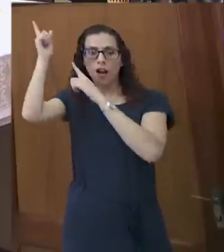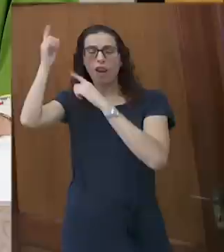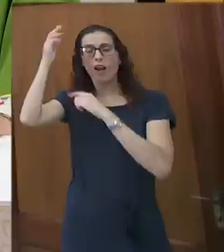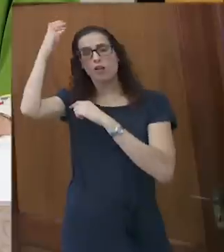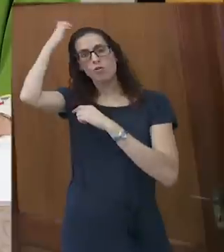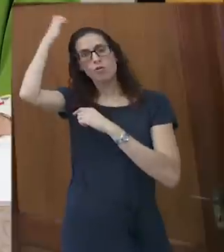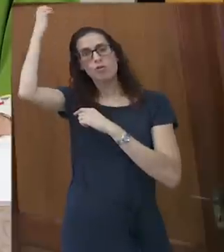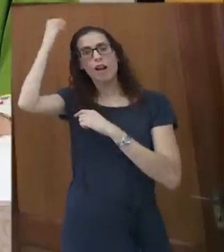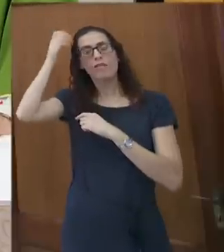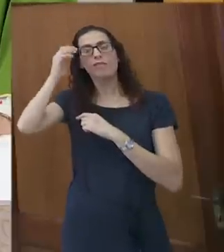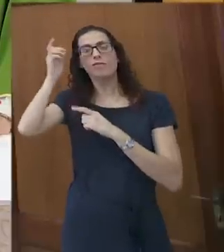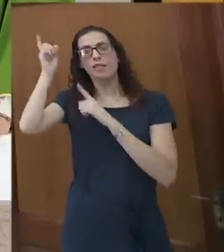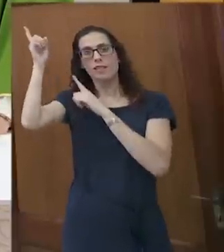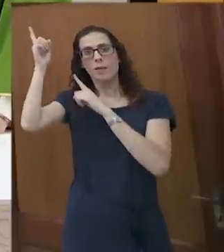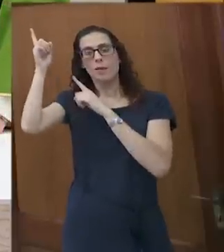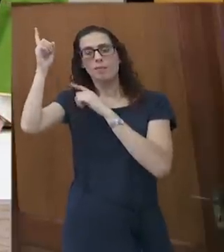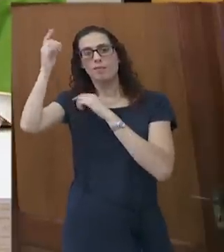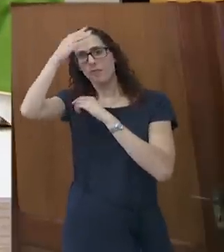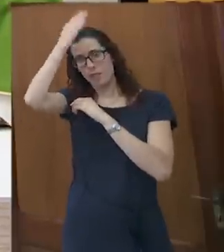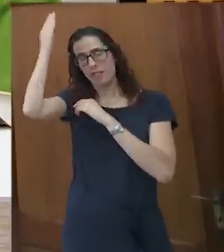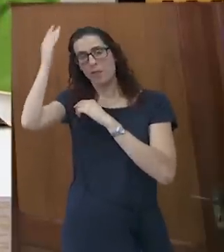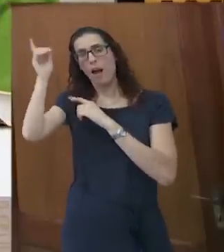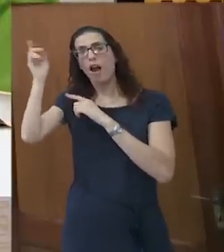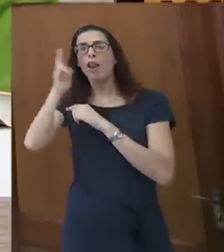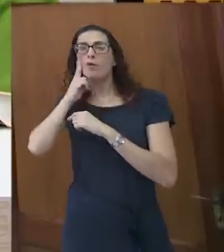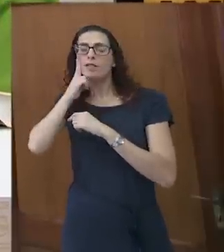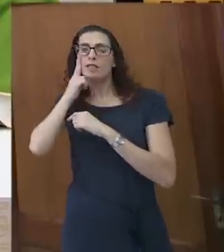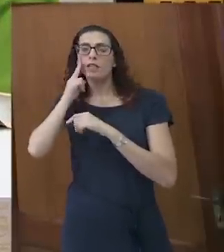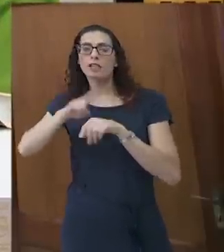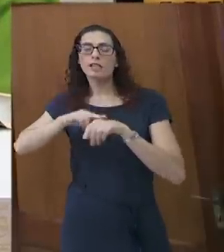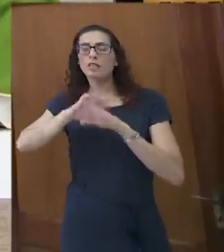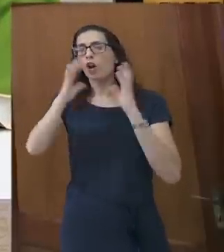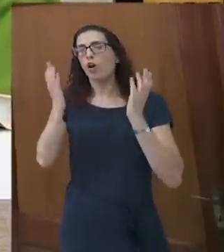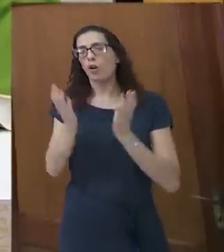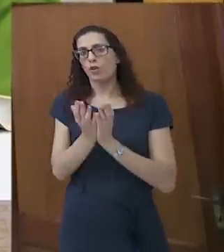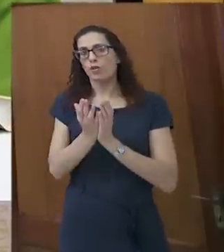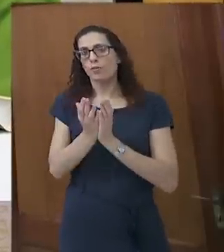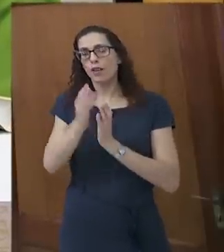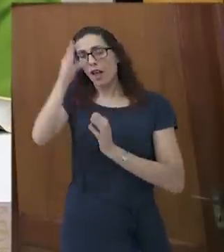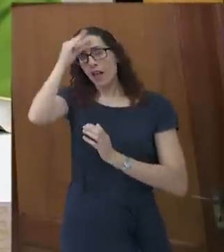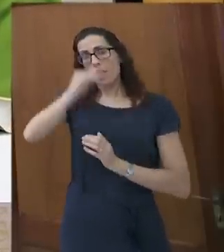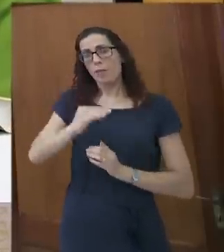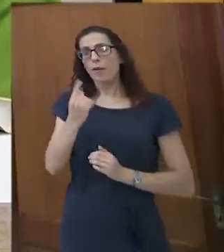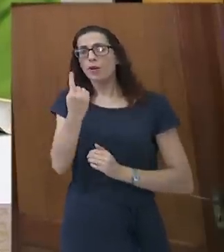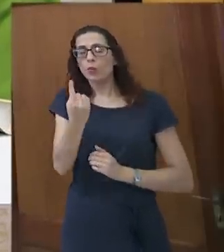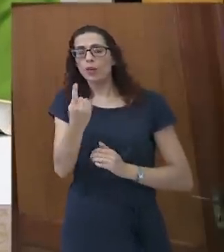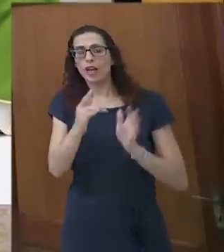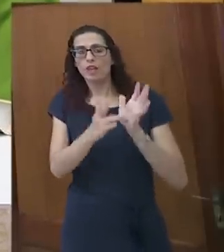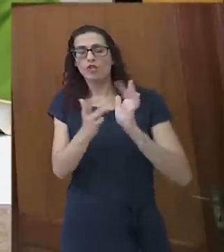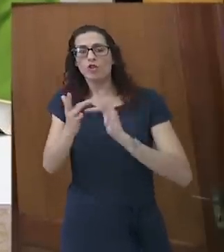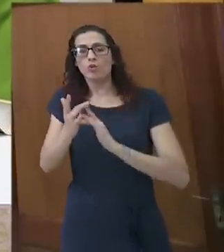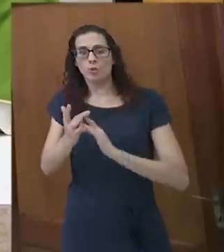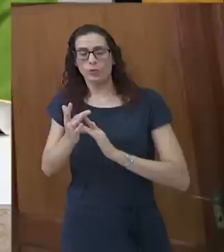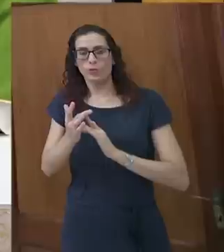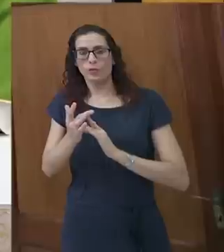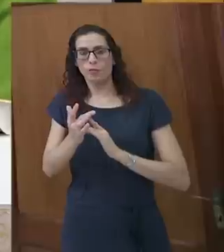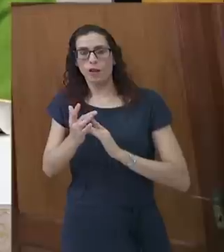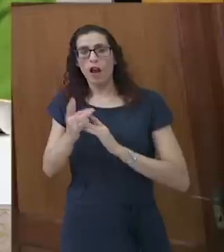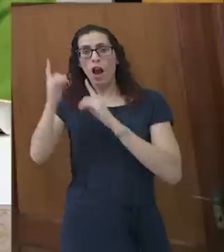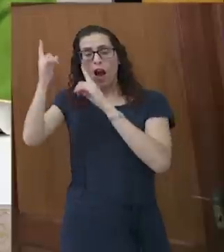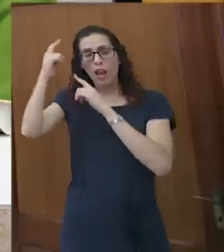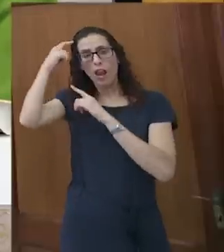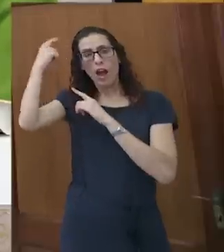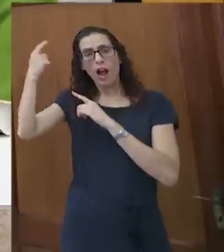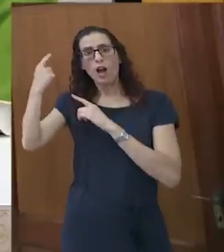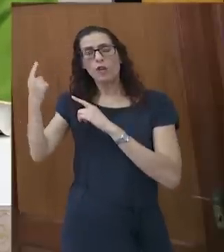Alla, sultan tas-sema, Alla missi li tista' kollox, Mulli jibben wahdini Ġesu Kristu, mulli